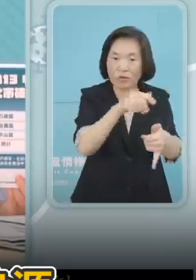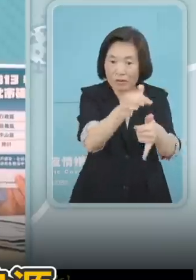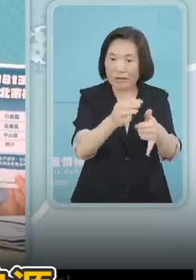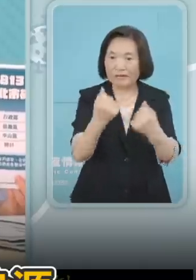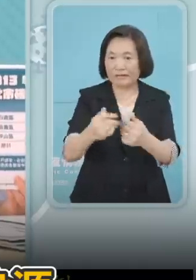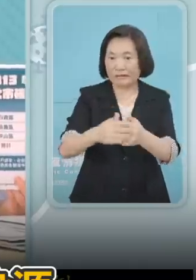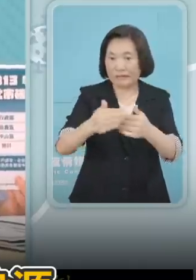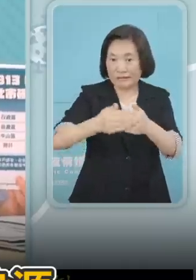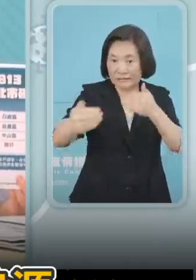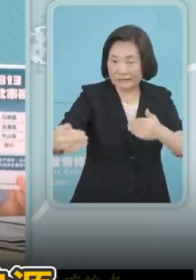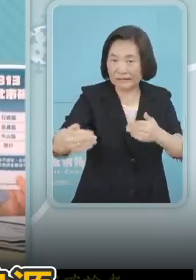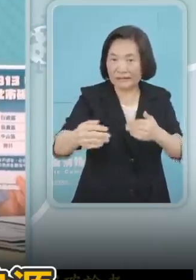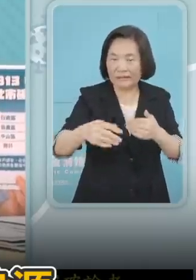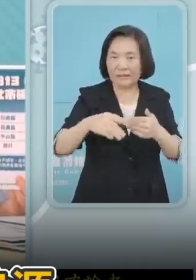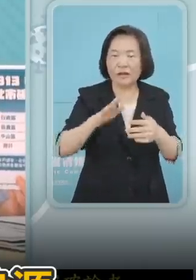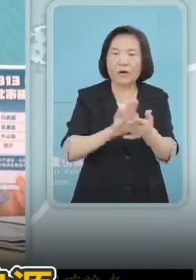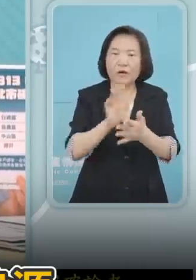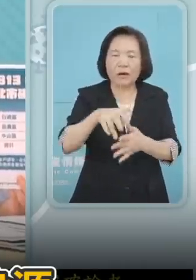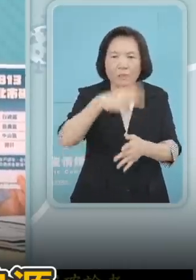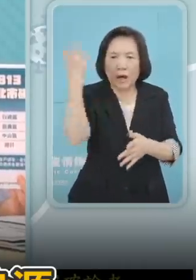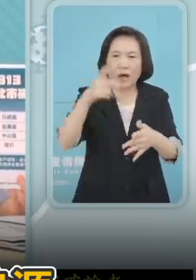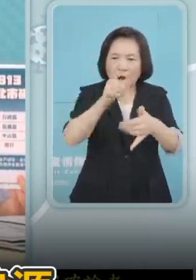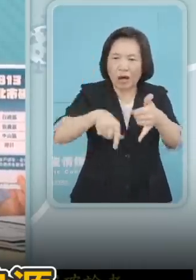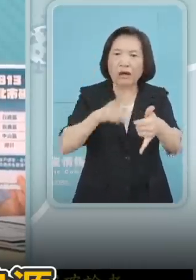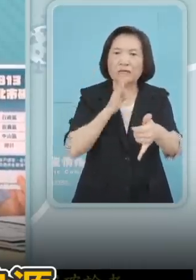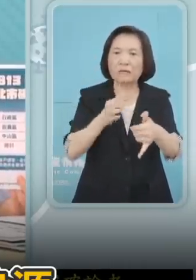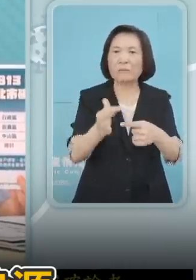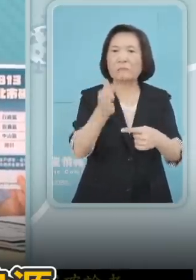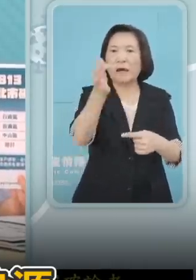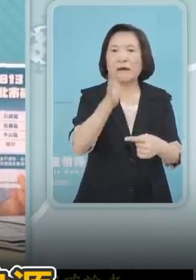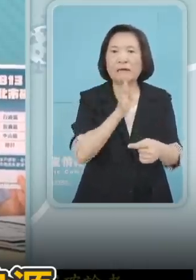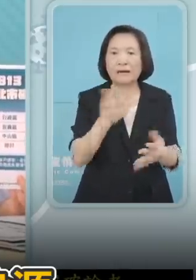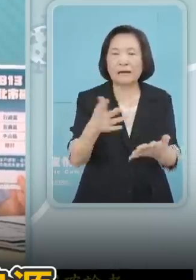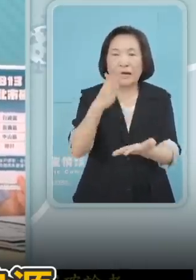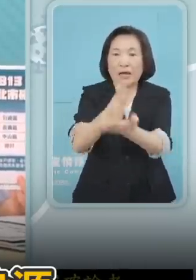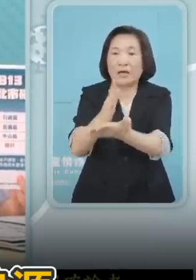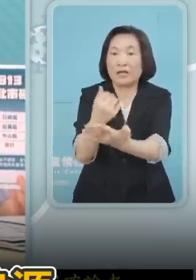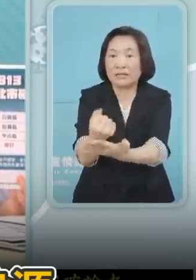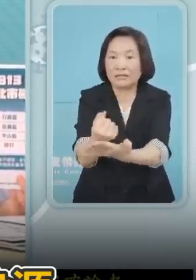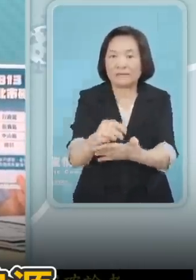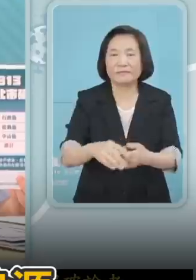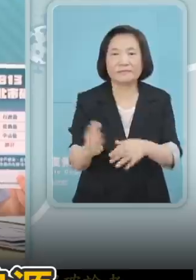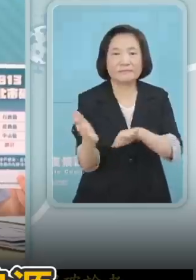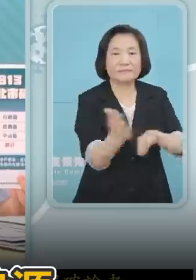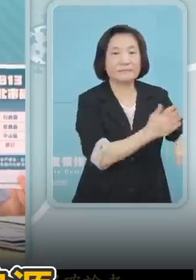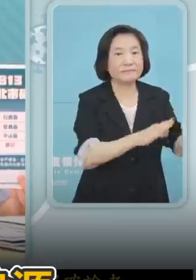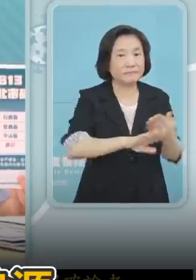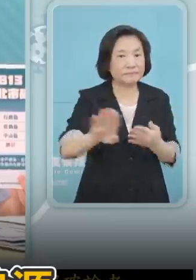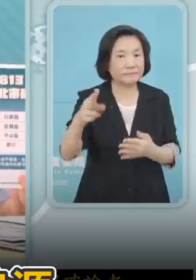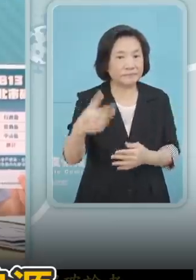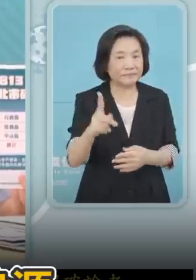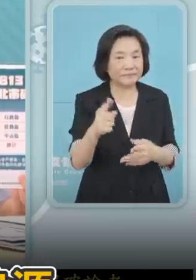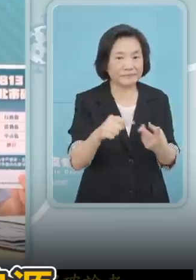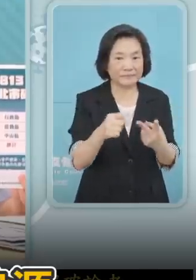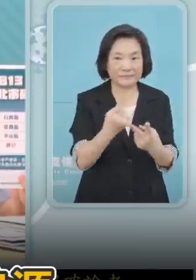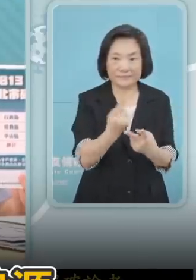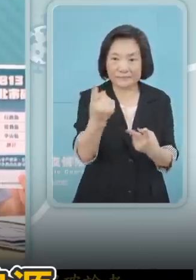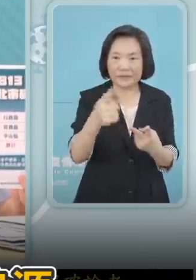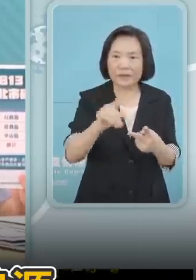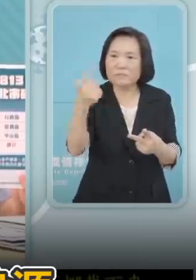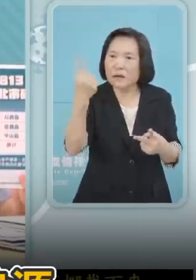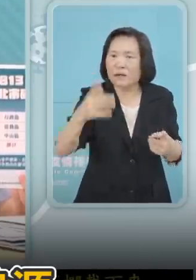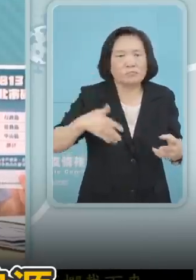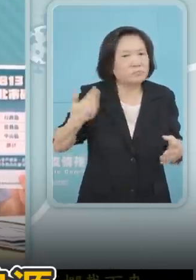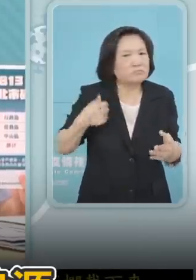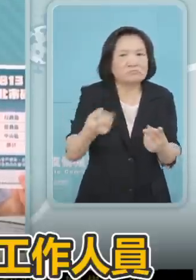那在解除隔离之前呢，就已经被发现是阳性，被拦截下来。那另外一例哈，目前感染源不明，